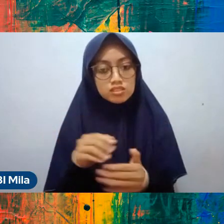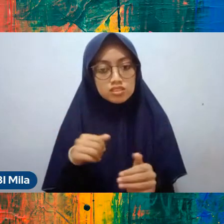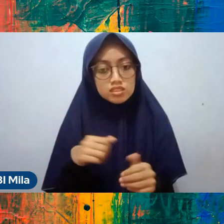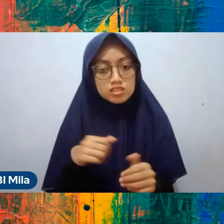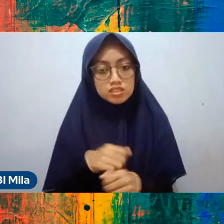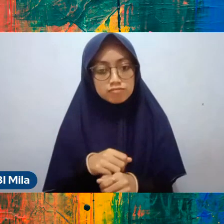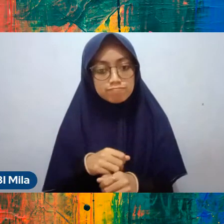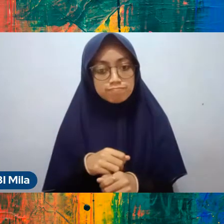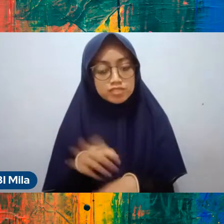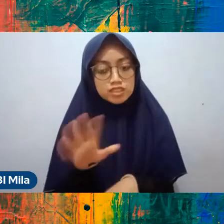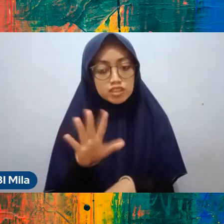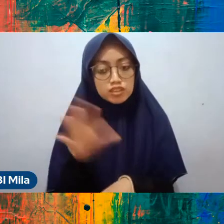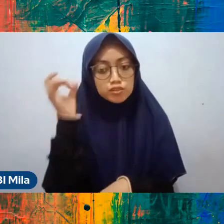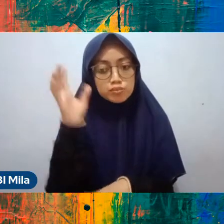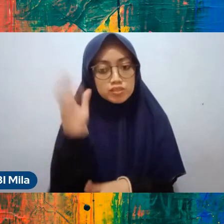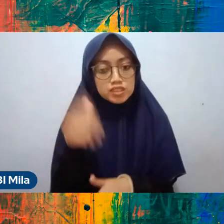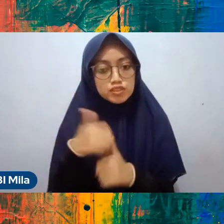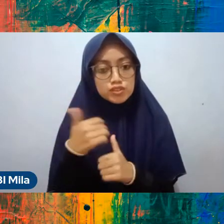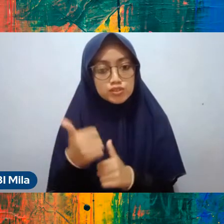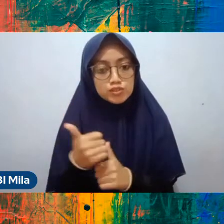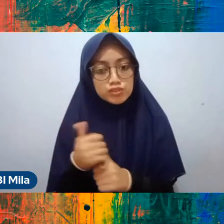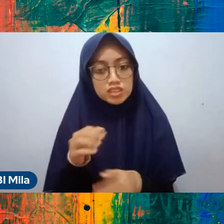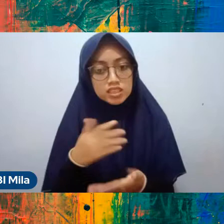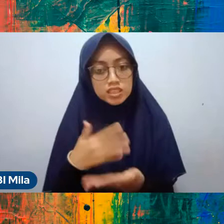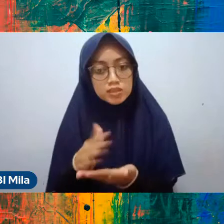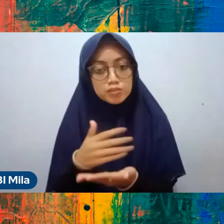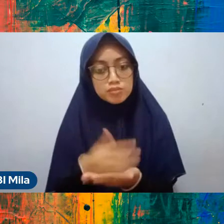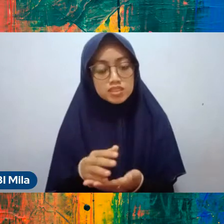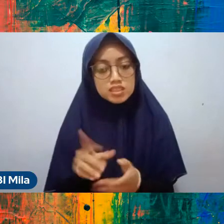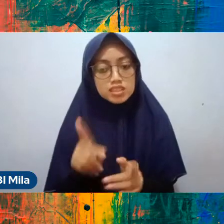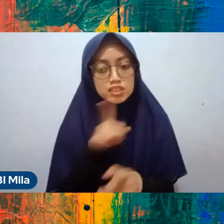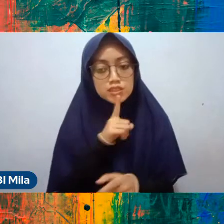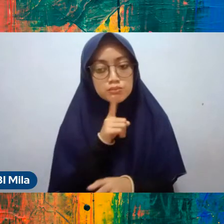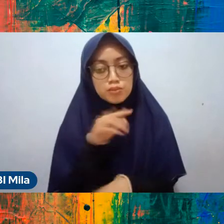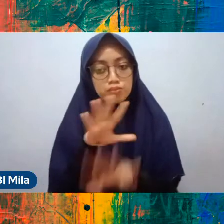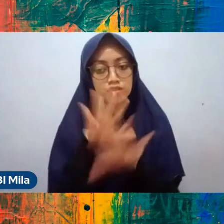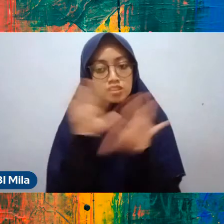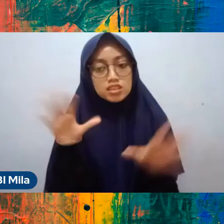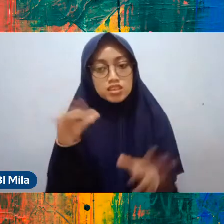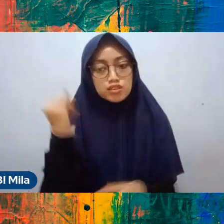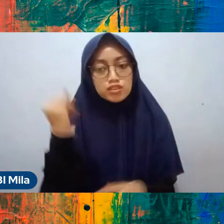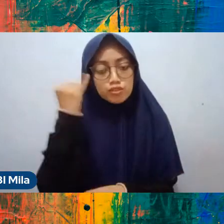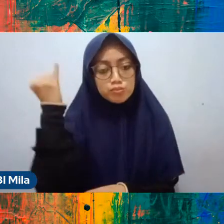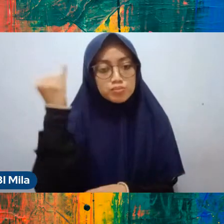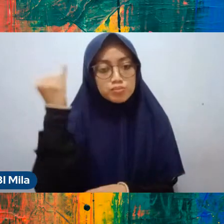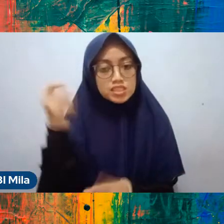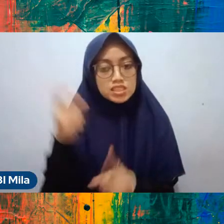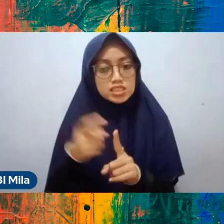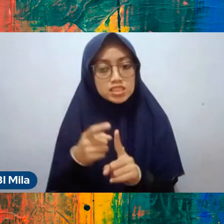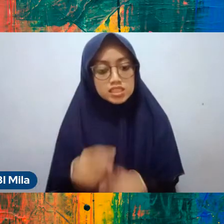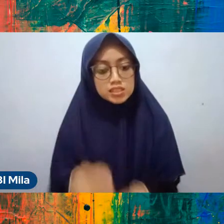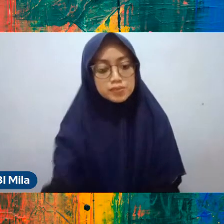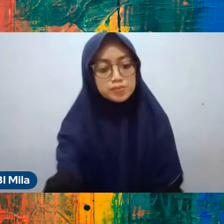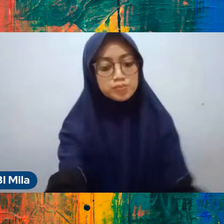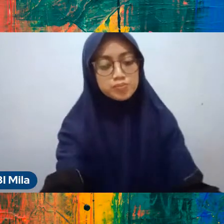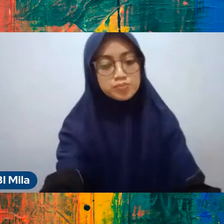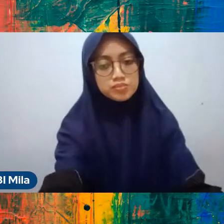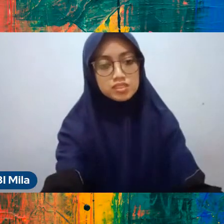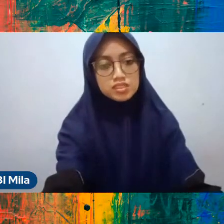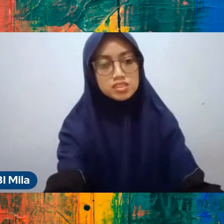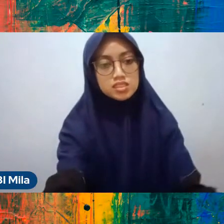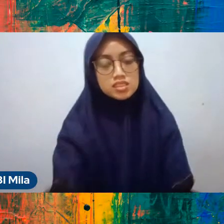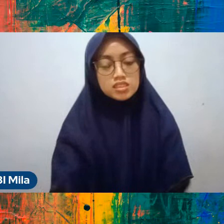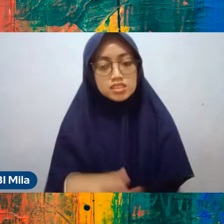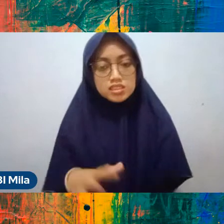live kami, karena akan ada banyak informasi baru, ilmu baru, pengalaman baru, dan insya Allah semua bermanfaat. Saya